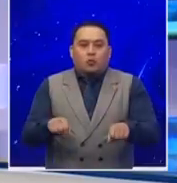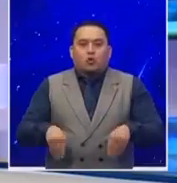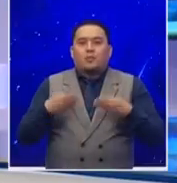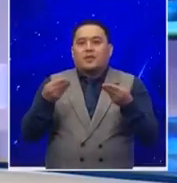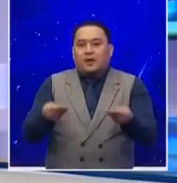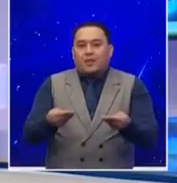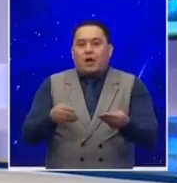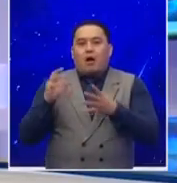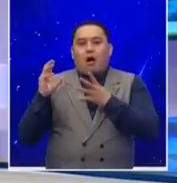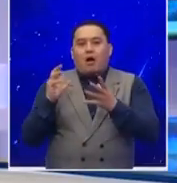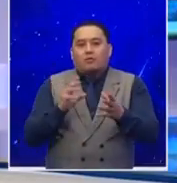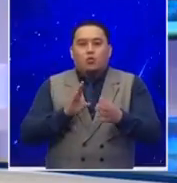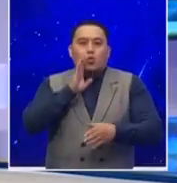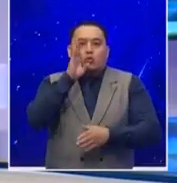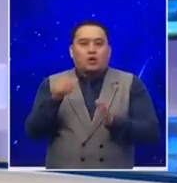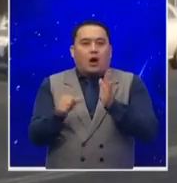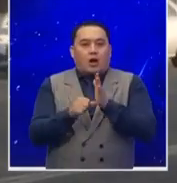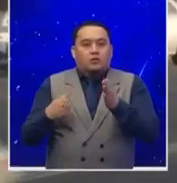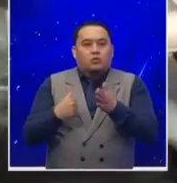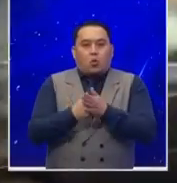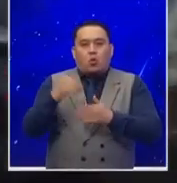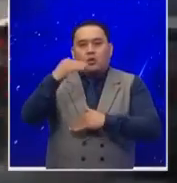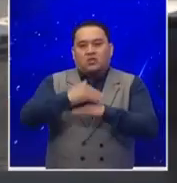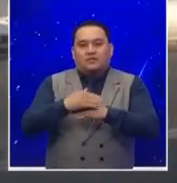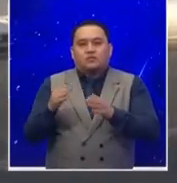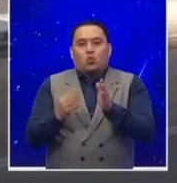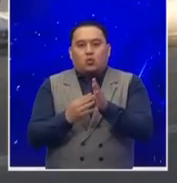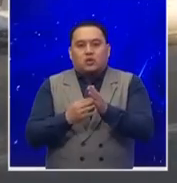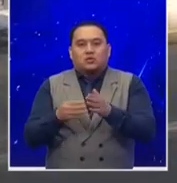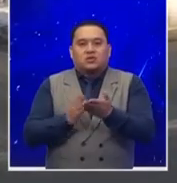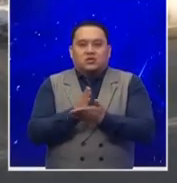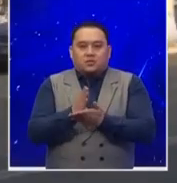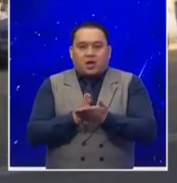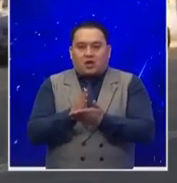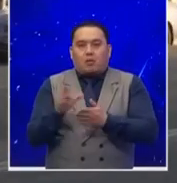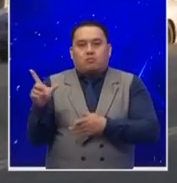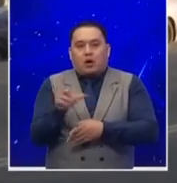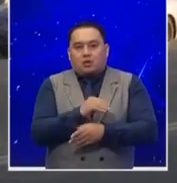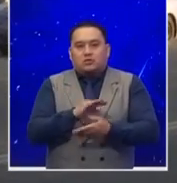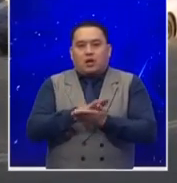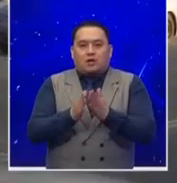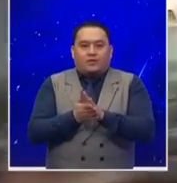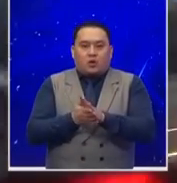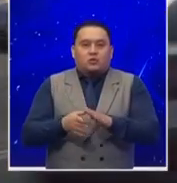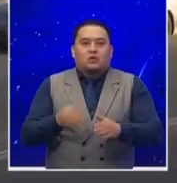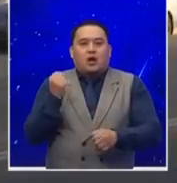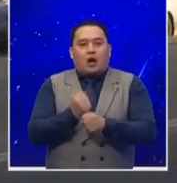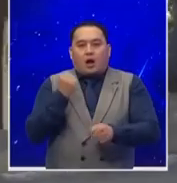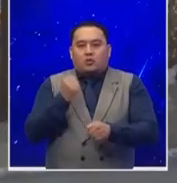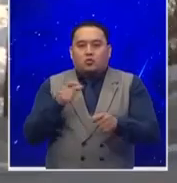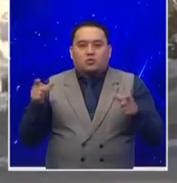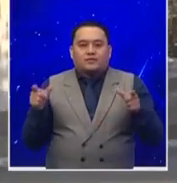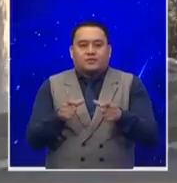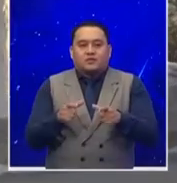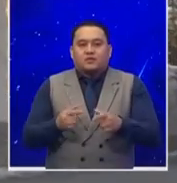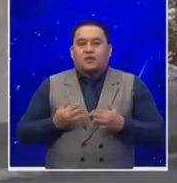отыр. Автобустар таңғы 6-тан кешкі 9-ға дейін қызмет көрсетеді. Барлық бағыт бойынша санитарлық талаптардың қатаң түрде